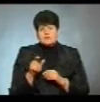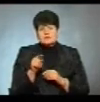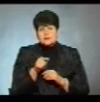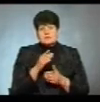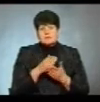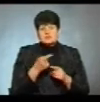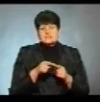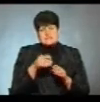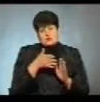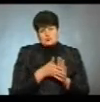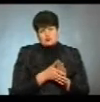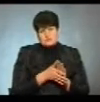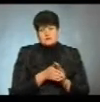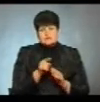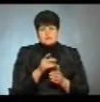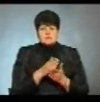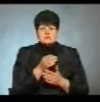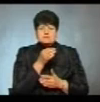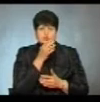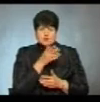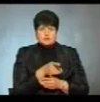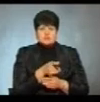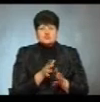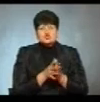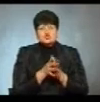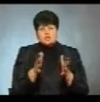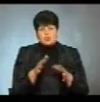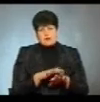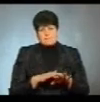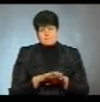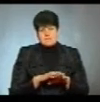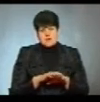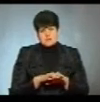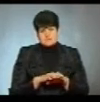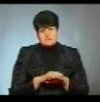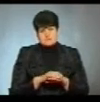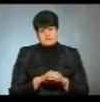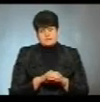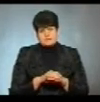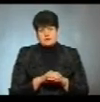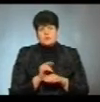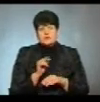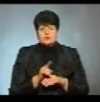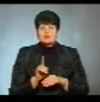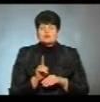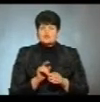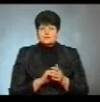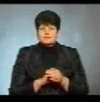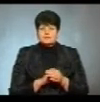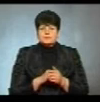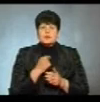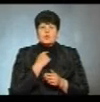це розуміти і ти маєш сподобатись саме широким масам, верствам населення, тому що